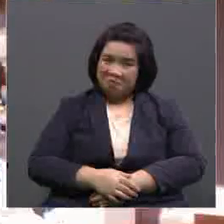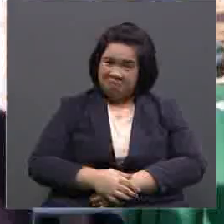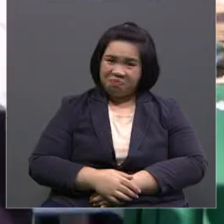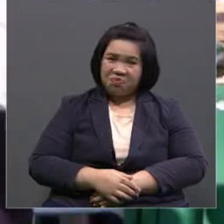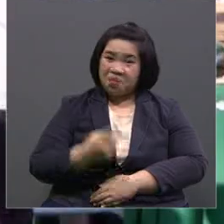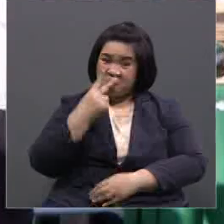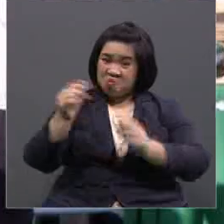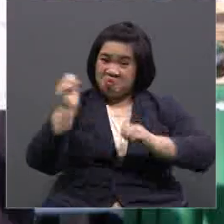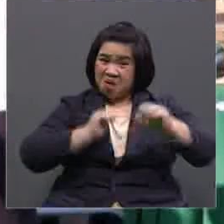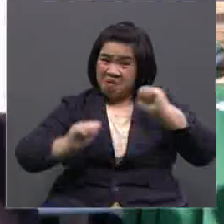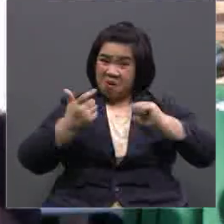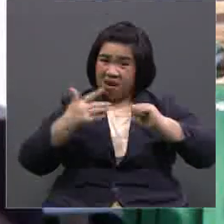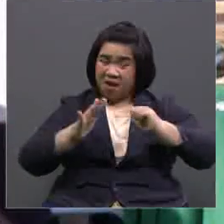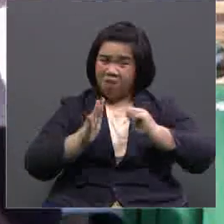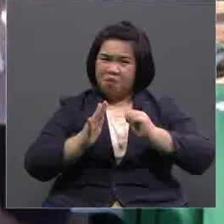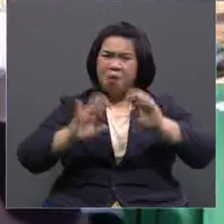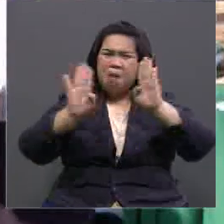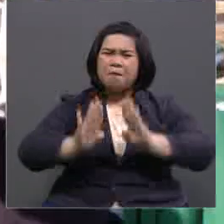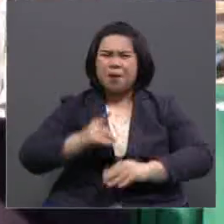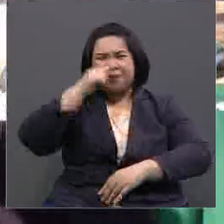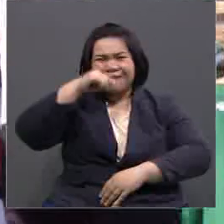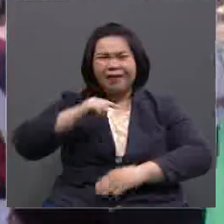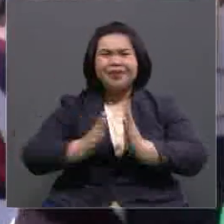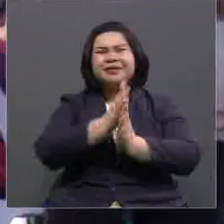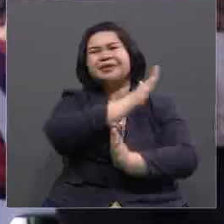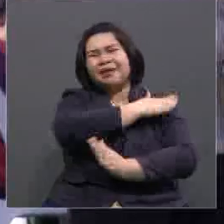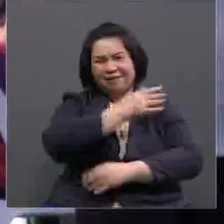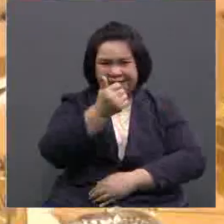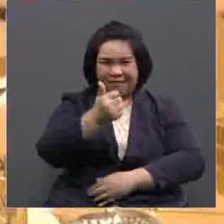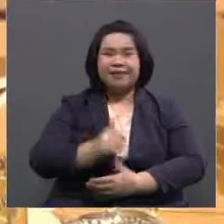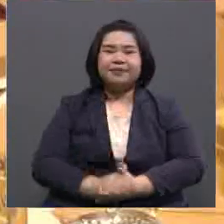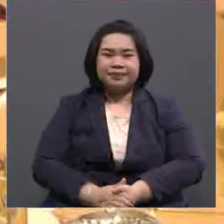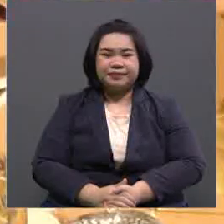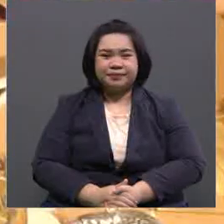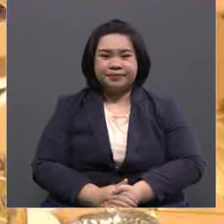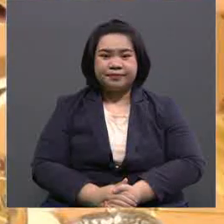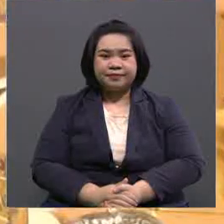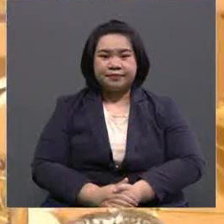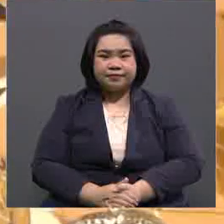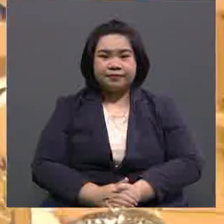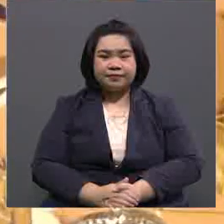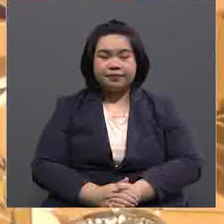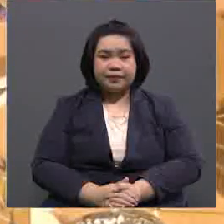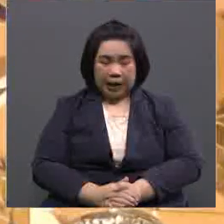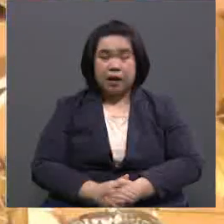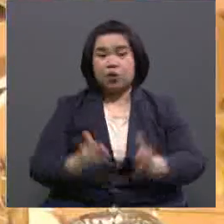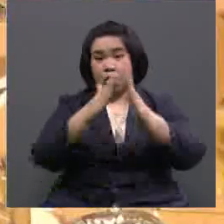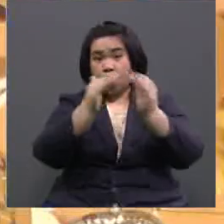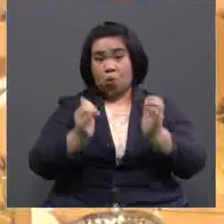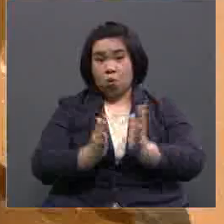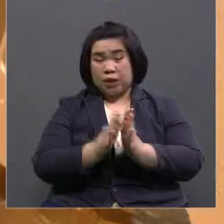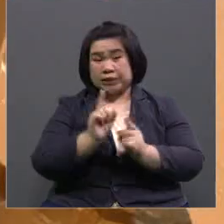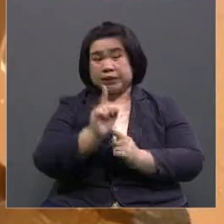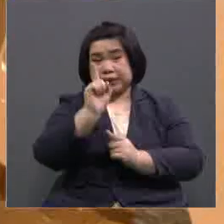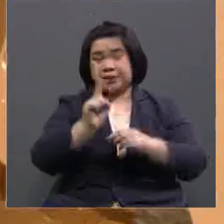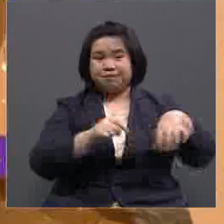วอร์ชุดไทยใส่ชุดไทยไปเที่ยวกันไปไหว้พระกันนะคะเดี๋ยวพาคุณผู้ชมเริ่มไปดูบรรยากาศนะคะที่วัดแรกค่ะวัดพระเชตุ